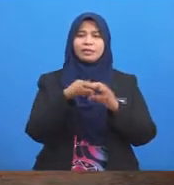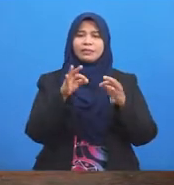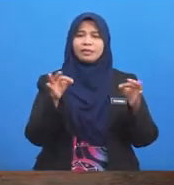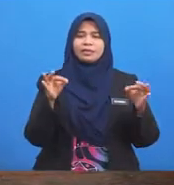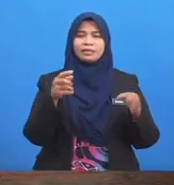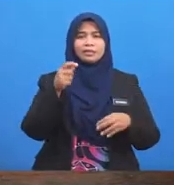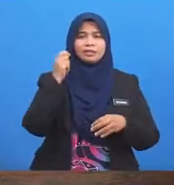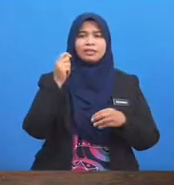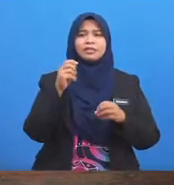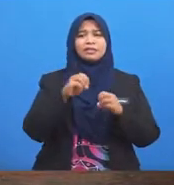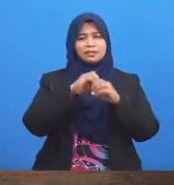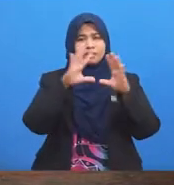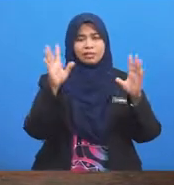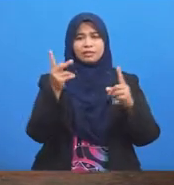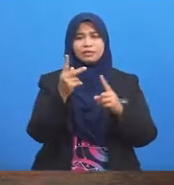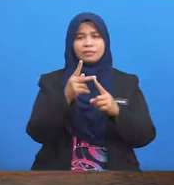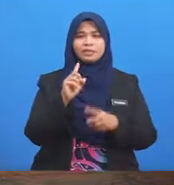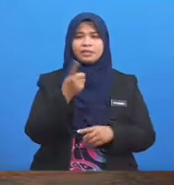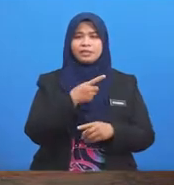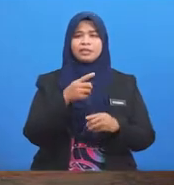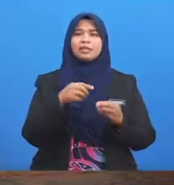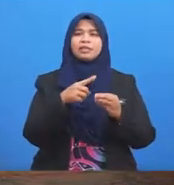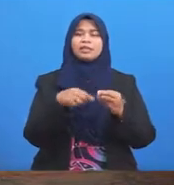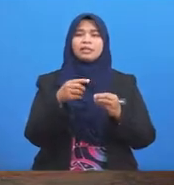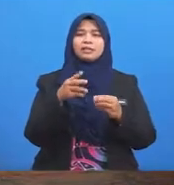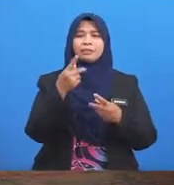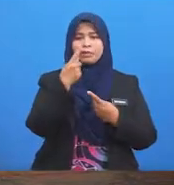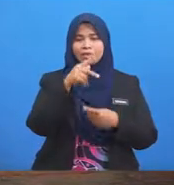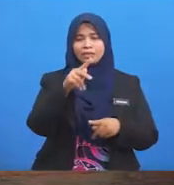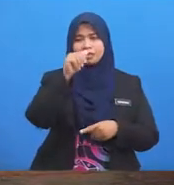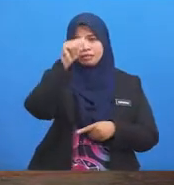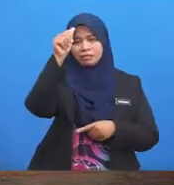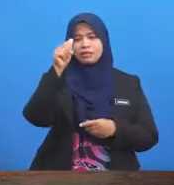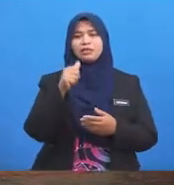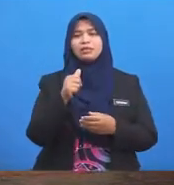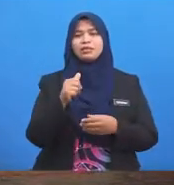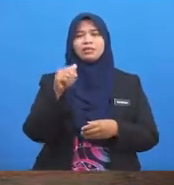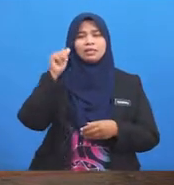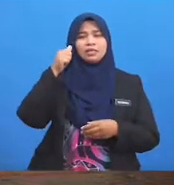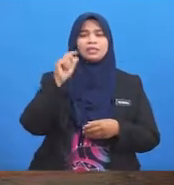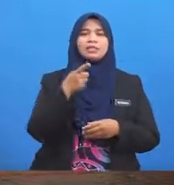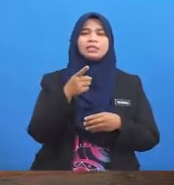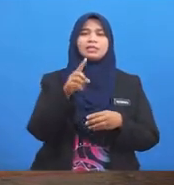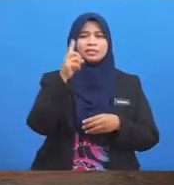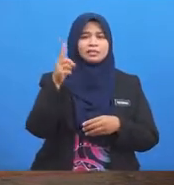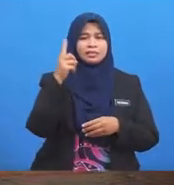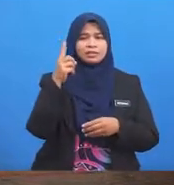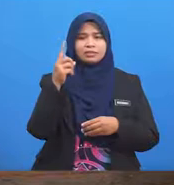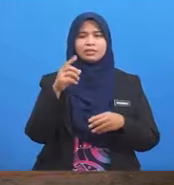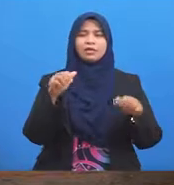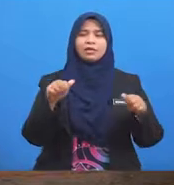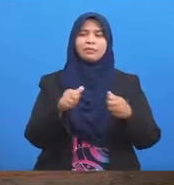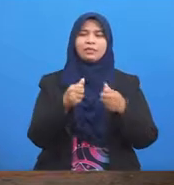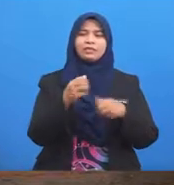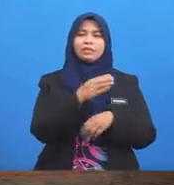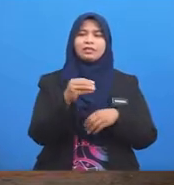telah jelas kepada kita tentang perintah Allah Subhanahu Wa Taala agar kita sentiasa